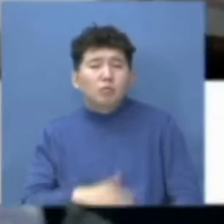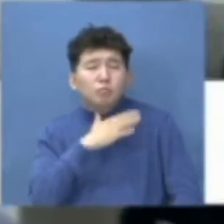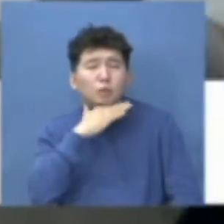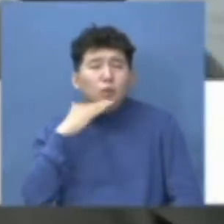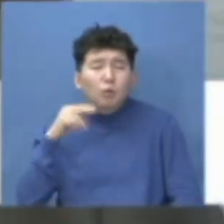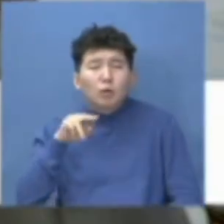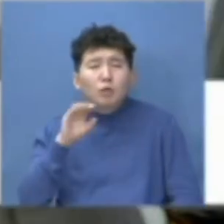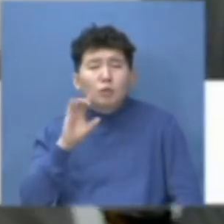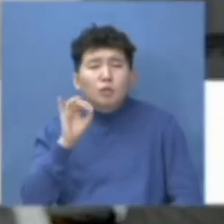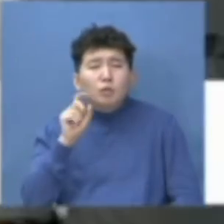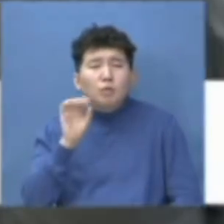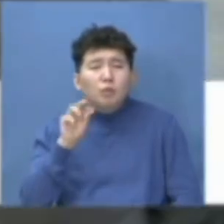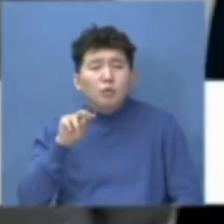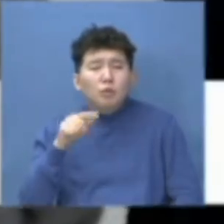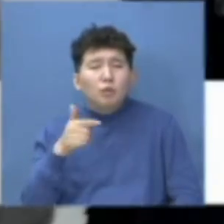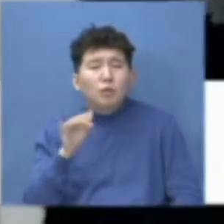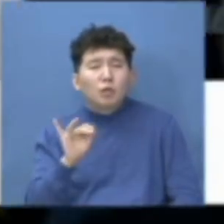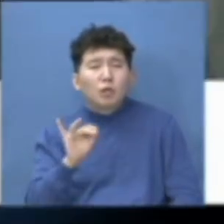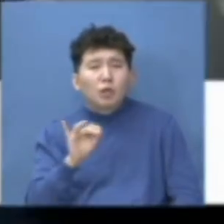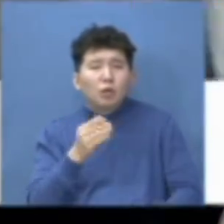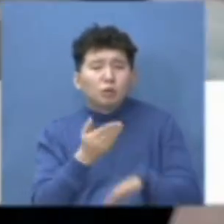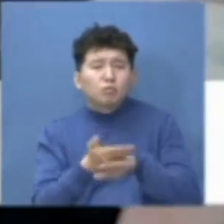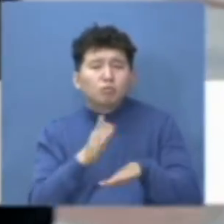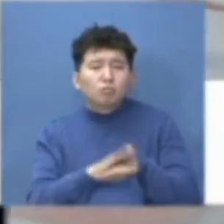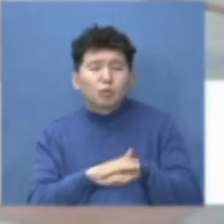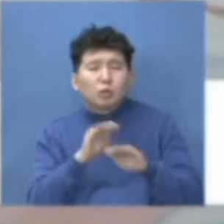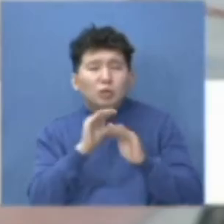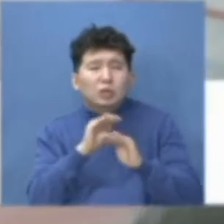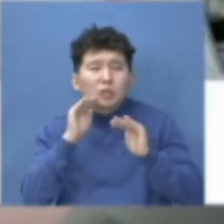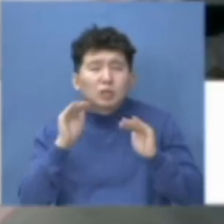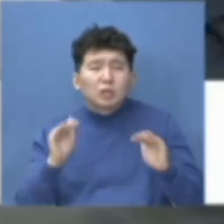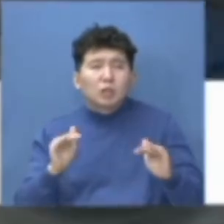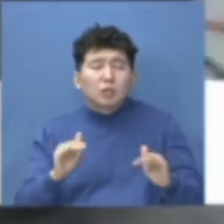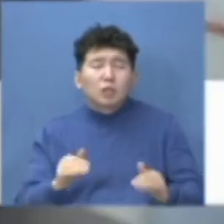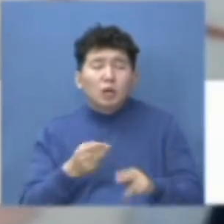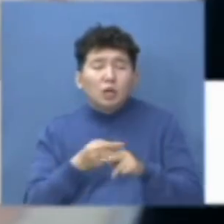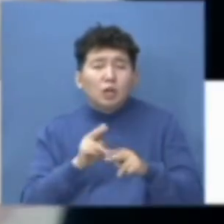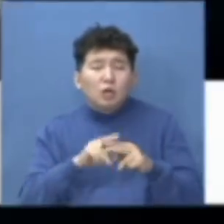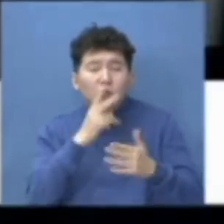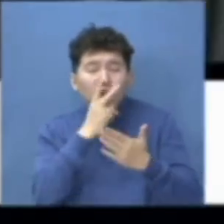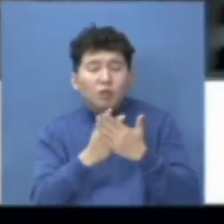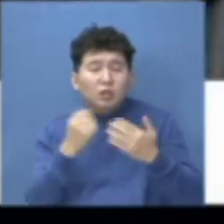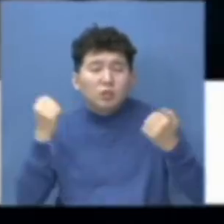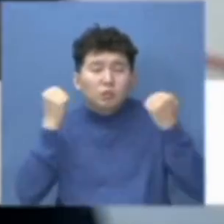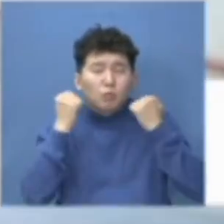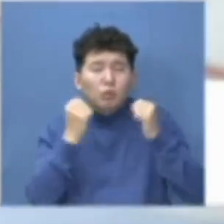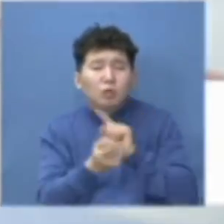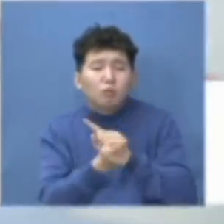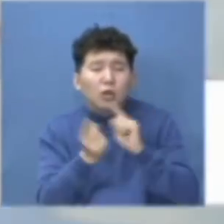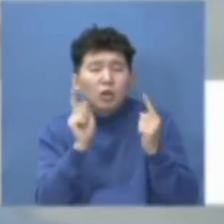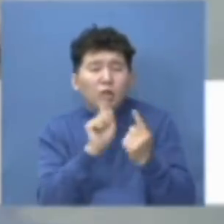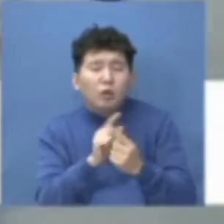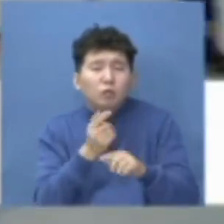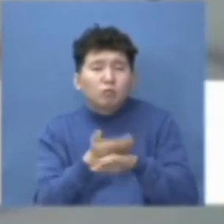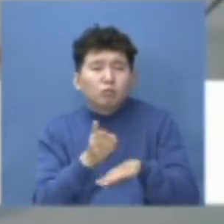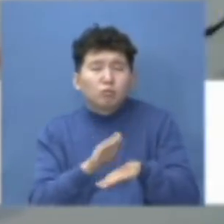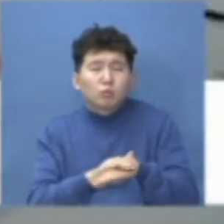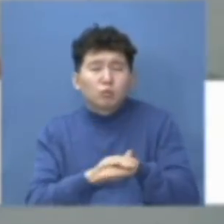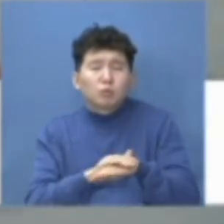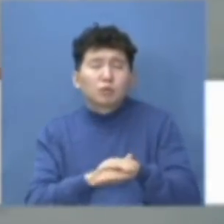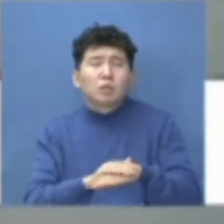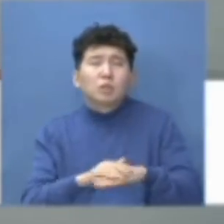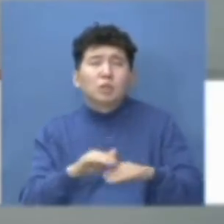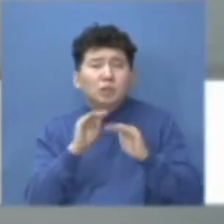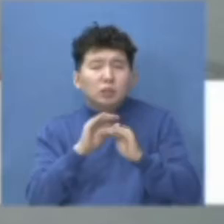психологи рекомендуют занятия хоккеем трудным детям. Эксперты говорят, что именно этот вид спорта может превратить трудного подростка в уравновешенную